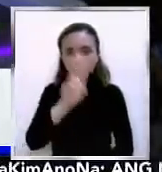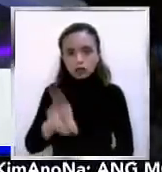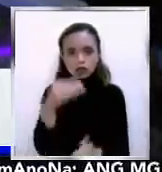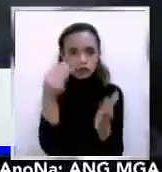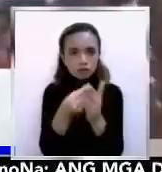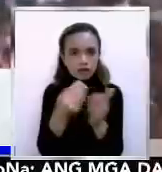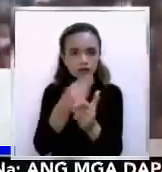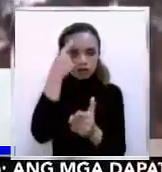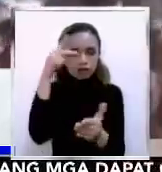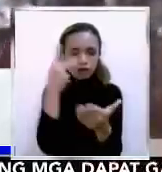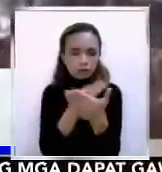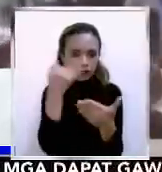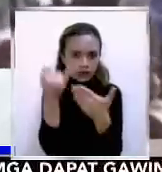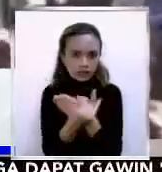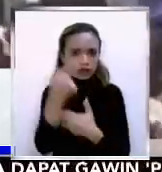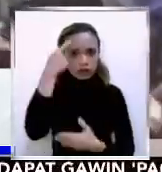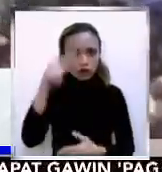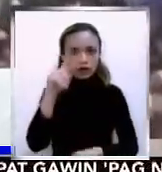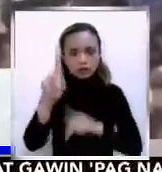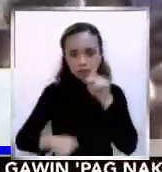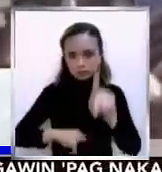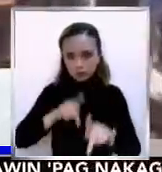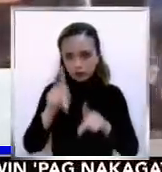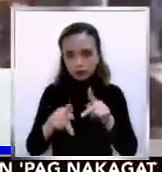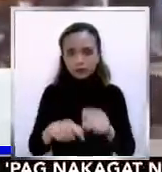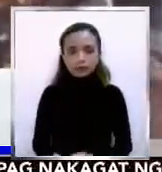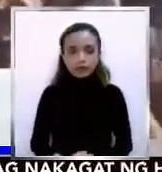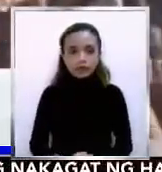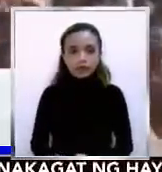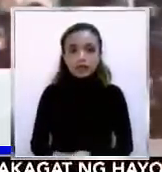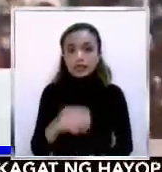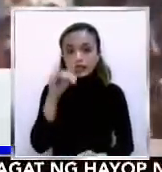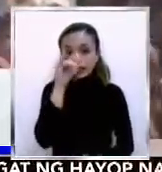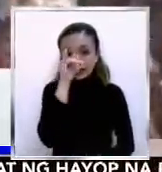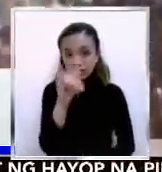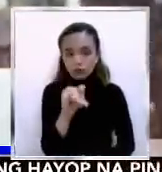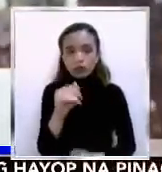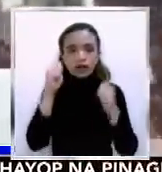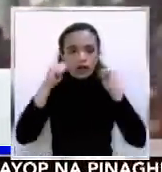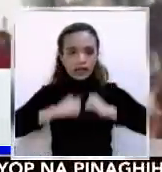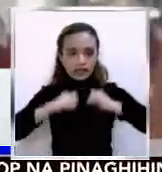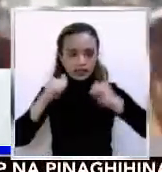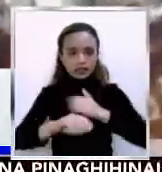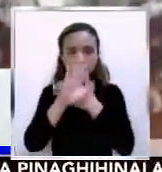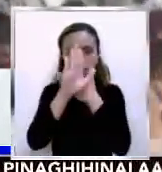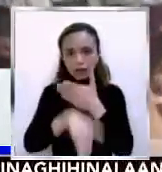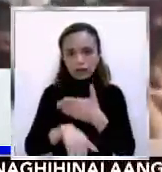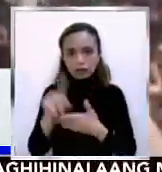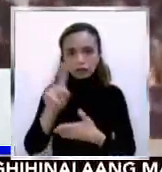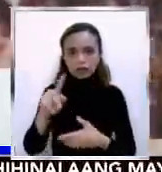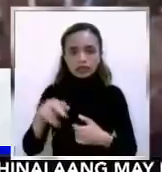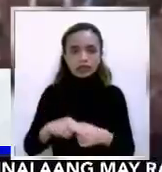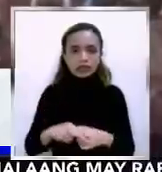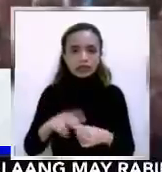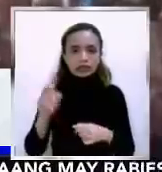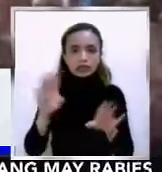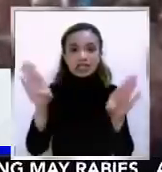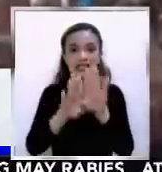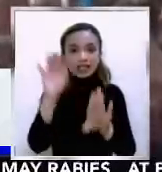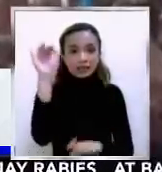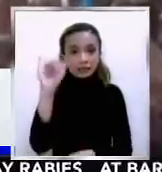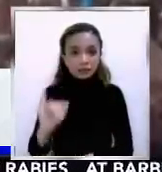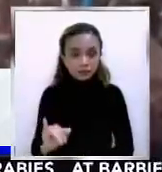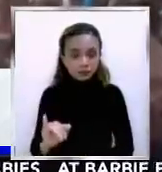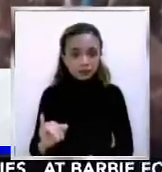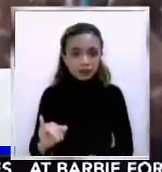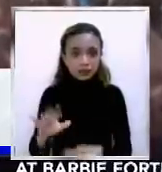taong bayan. Pabor din si Mayor Isko na ibalik ang National Steel Corporation na nagsara sa Iligan City upang